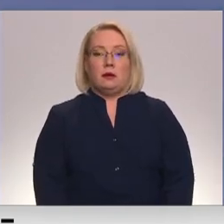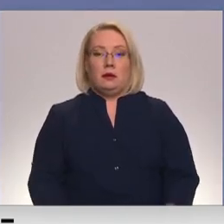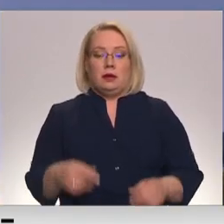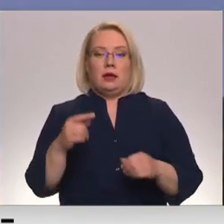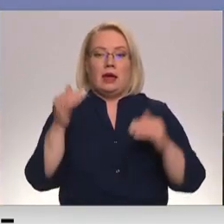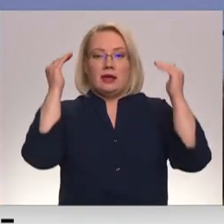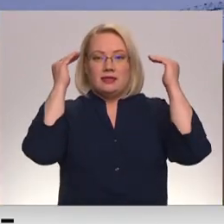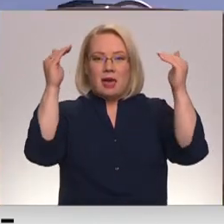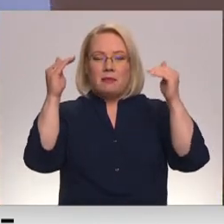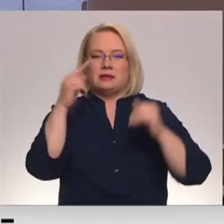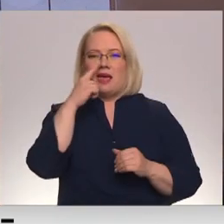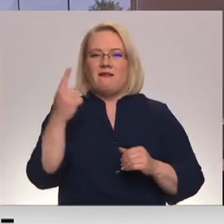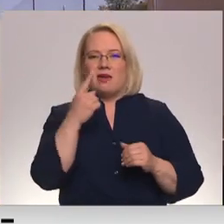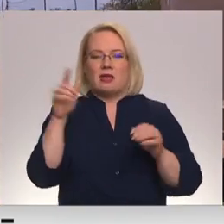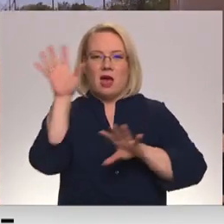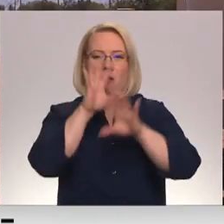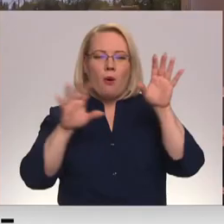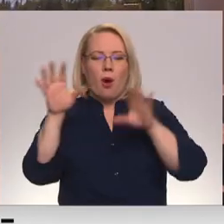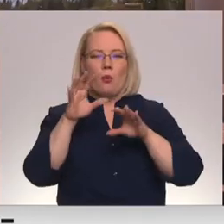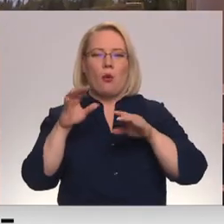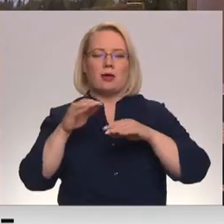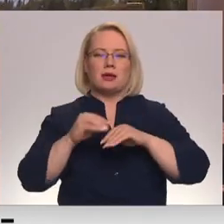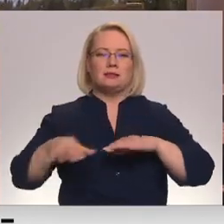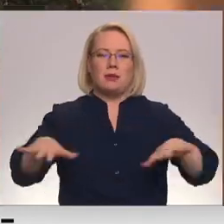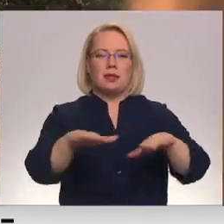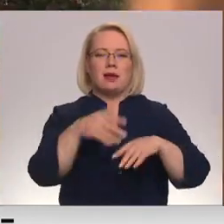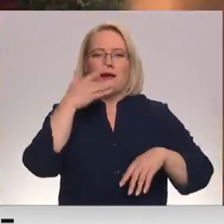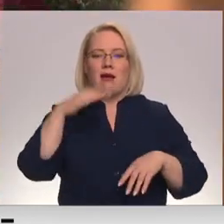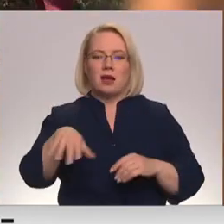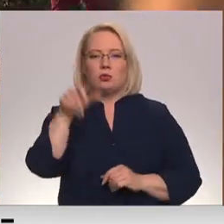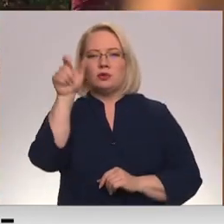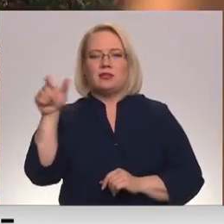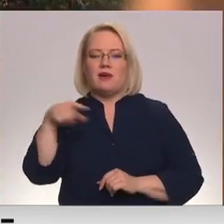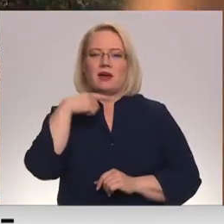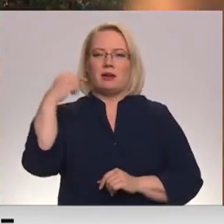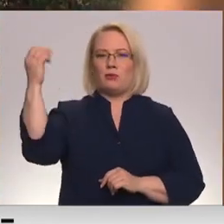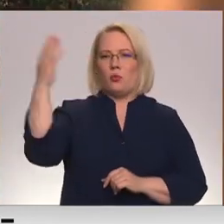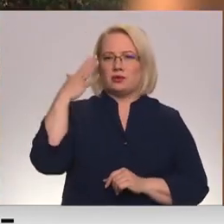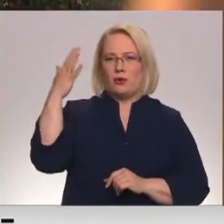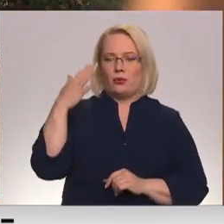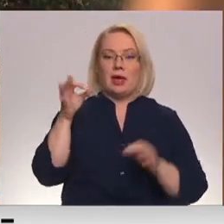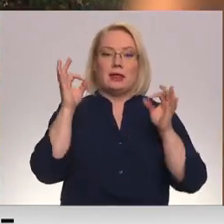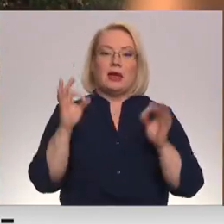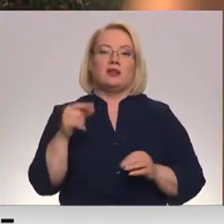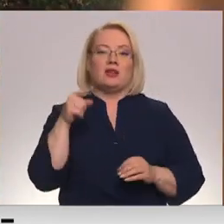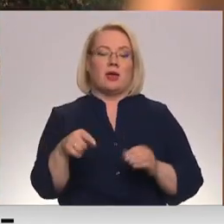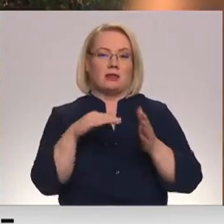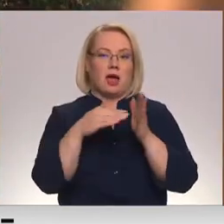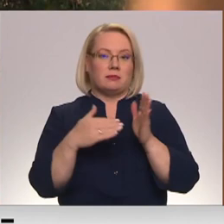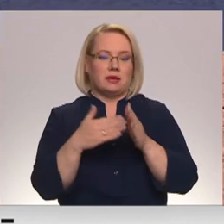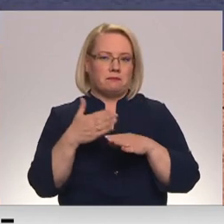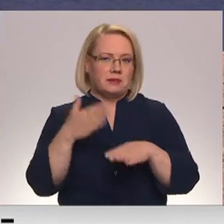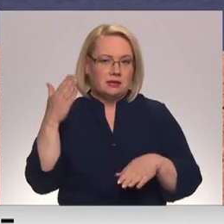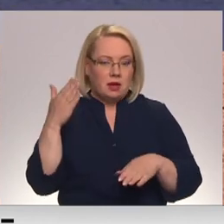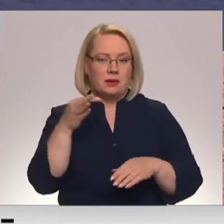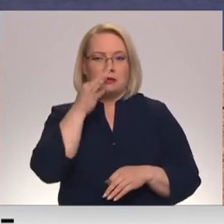Debesīs neviena mākoņa. Pludmales smiltas saulē sakarsušas un cilvēki cenšas iegūt pirmo iedegumu. Tieši šādi apstākļi ir